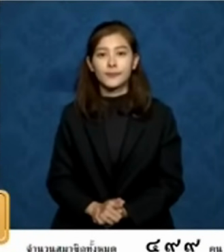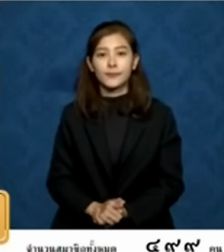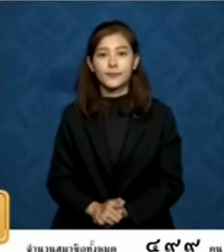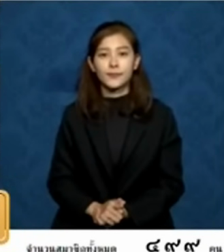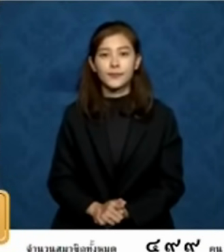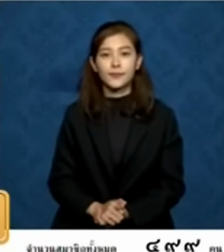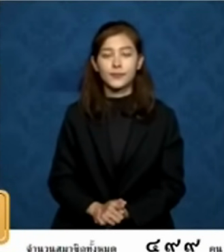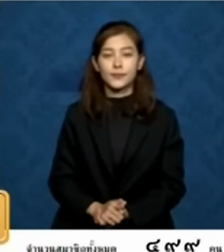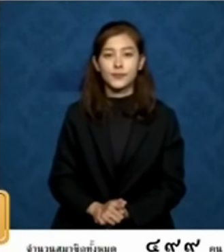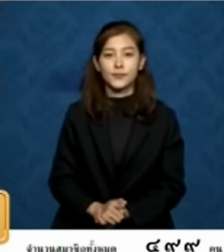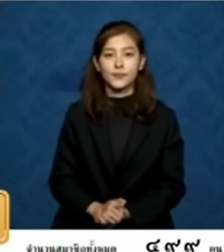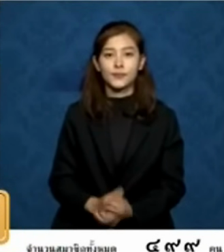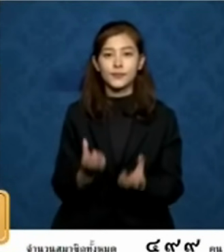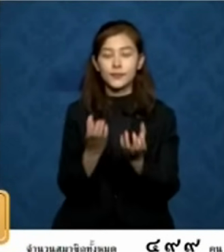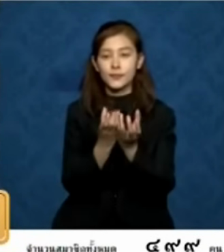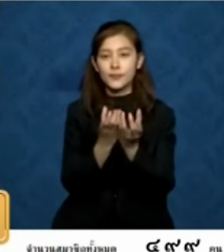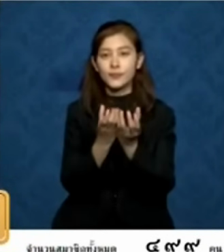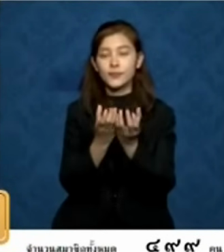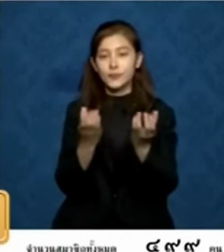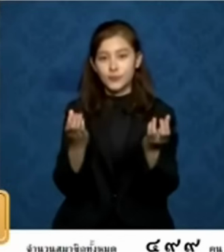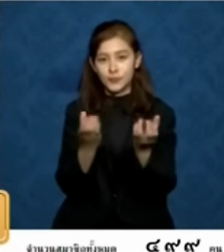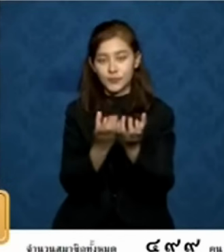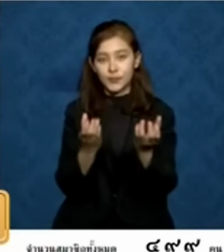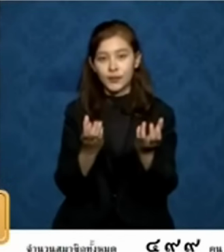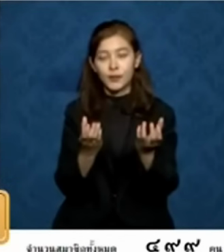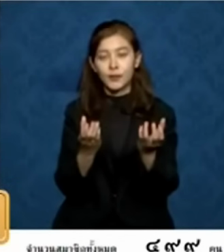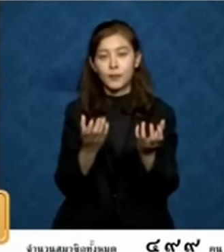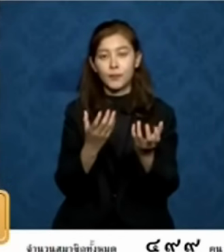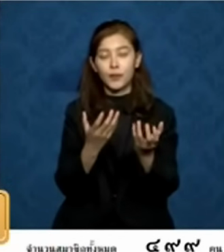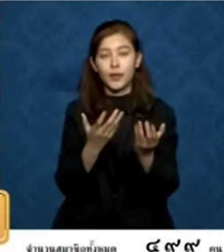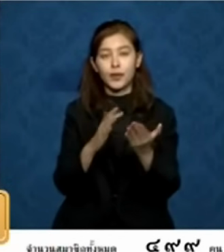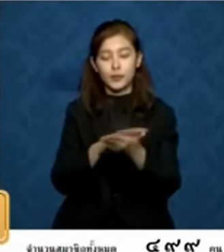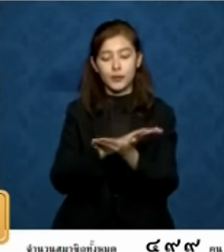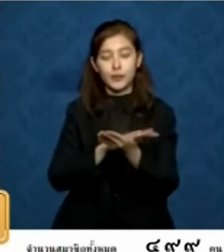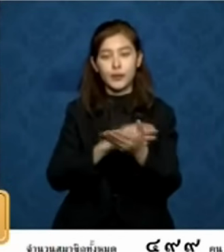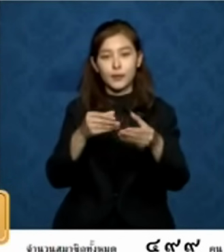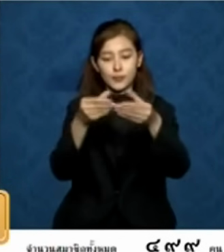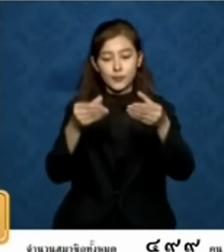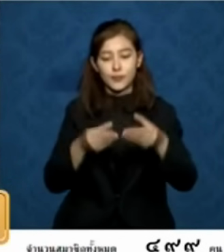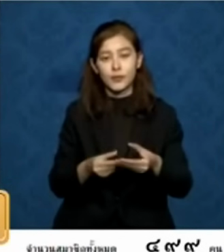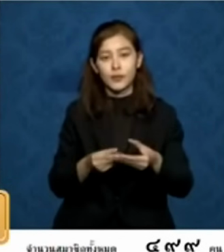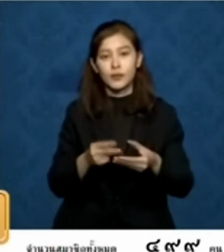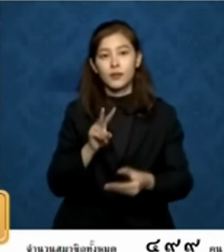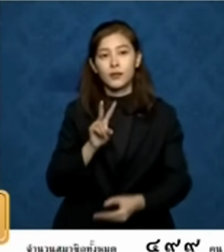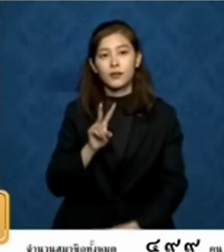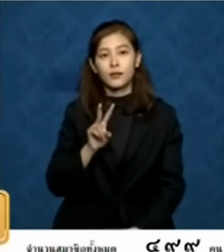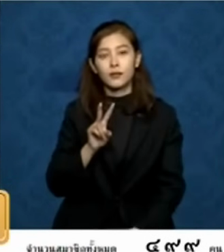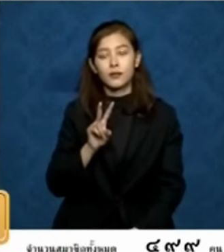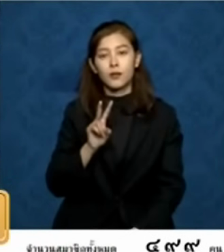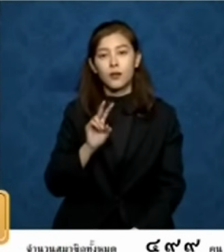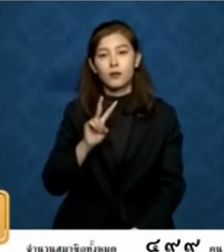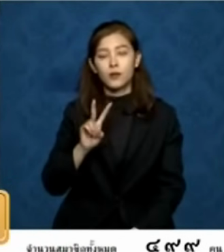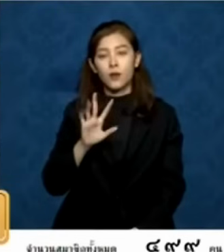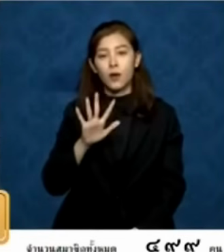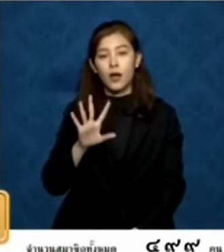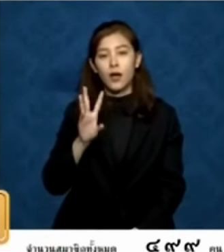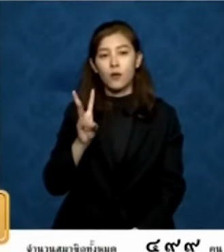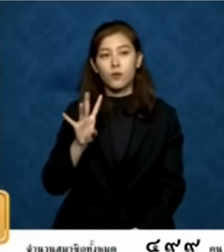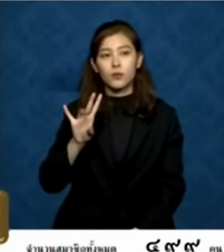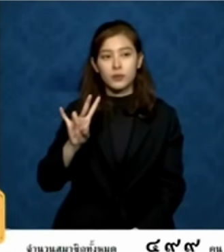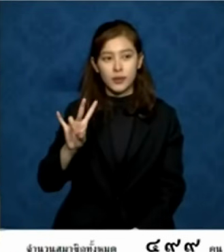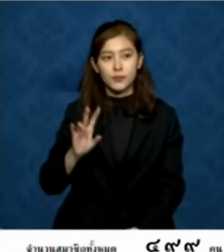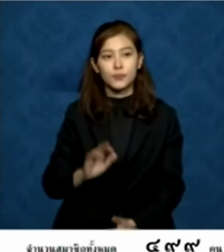ร่างพระราชบัญญัติงบประมาณรายจ่ายประจำปี2567มีงบประมาณทั้งสิ้น